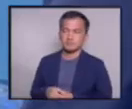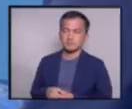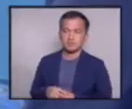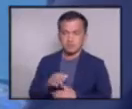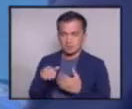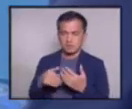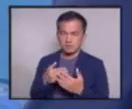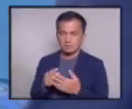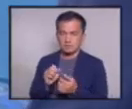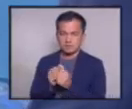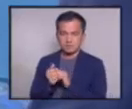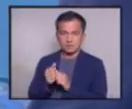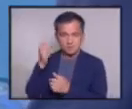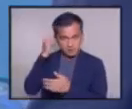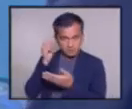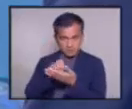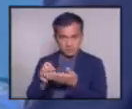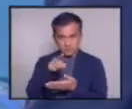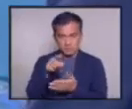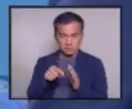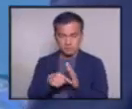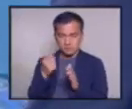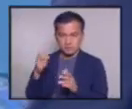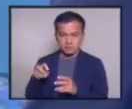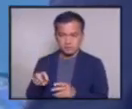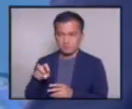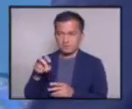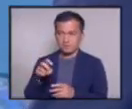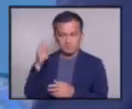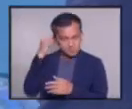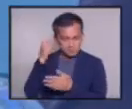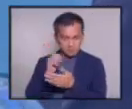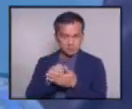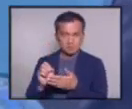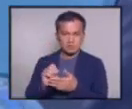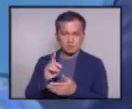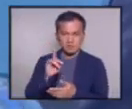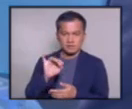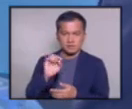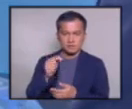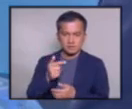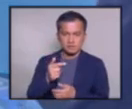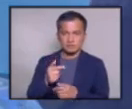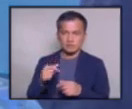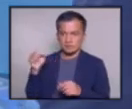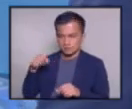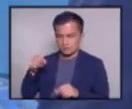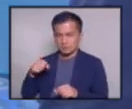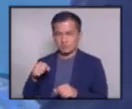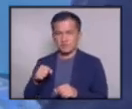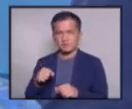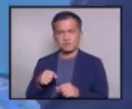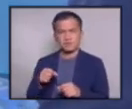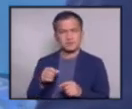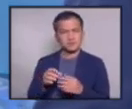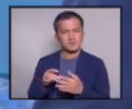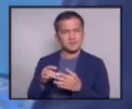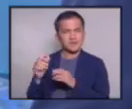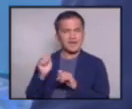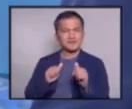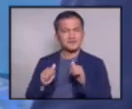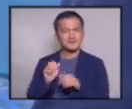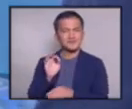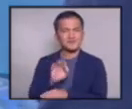yun kasi naging kalihim kayo minsan ng tourism, yes. Naging kalihim kayo ng DILG, yes. At parang special action